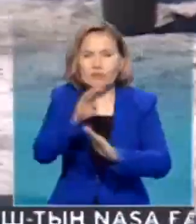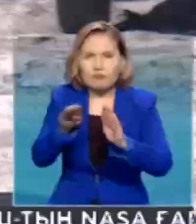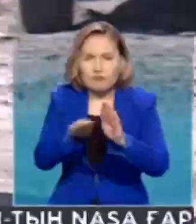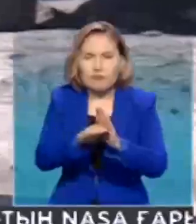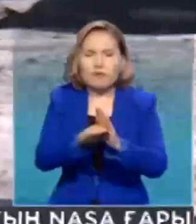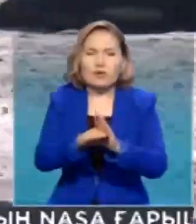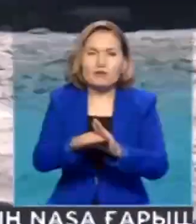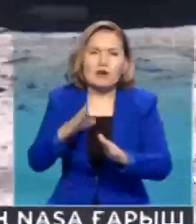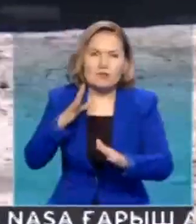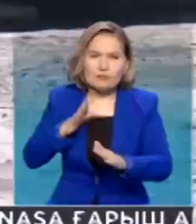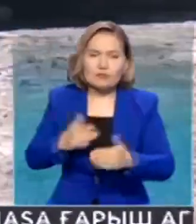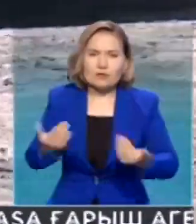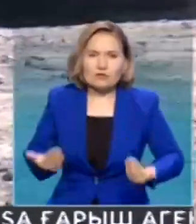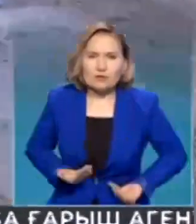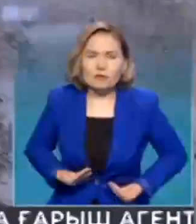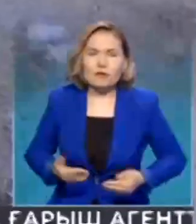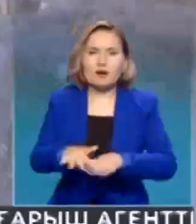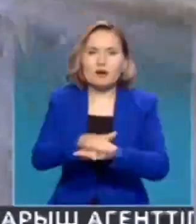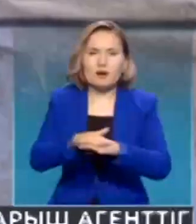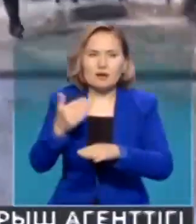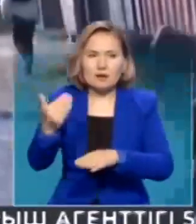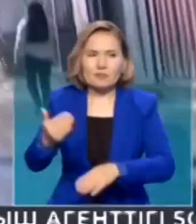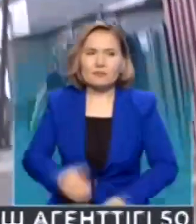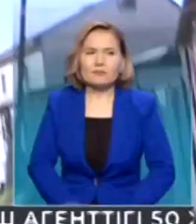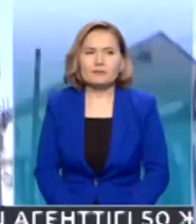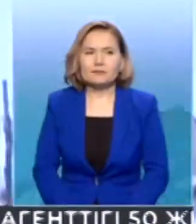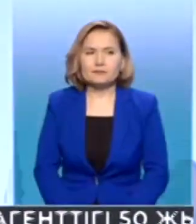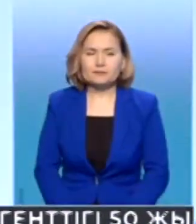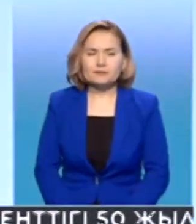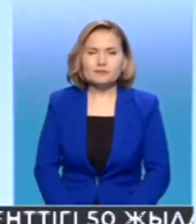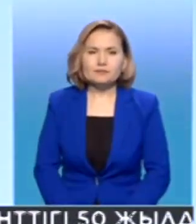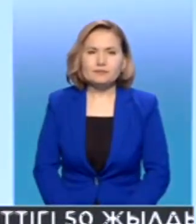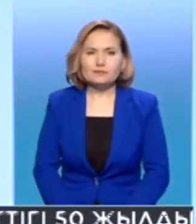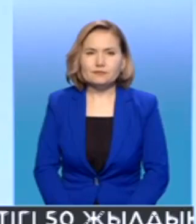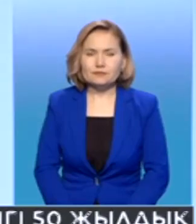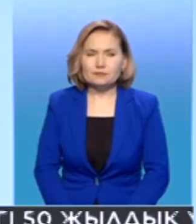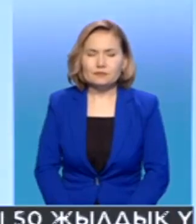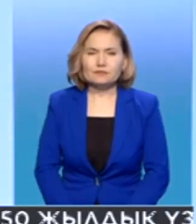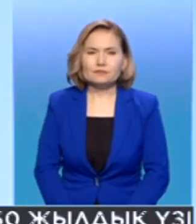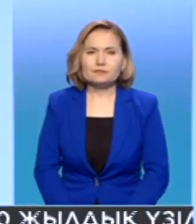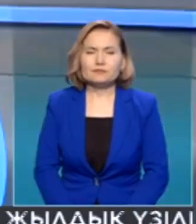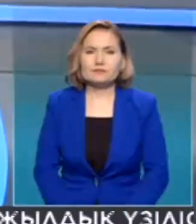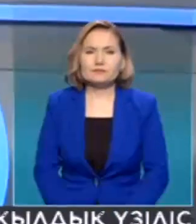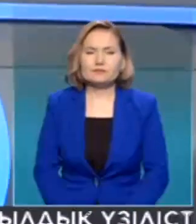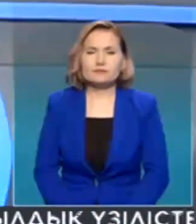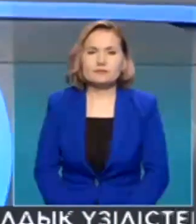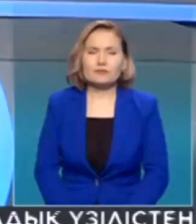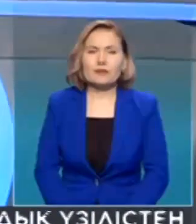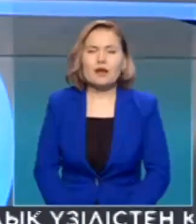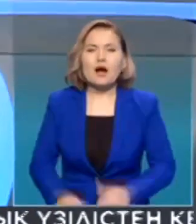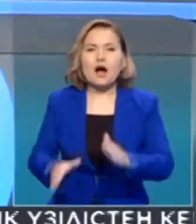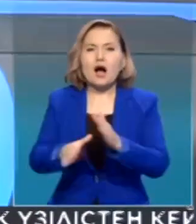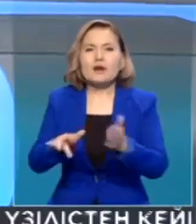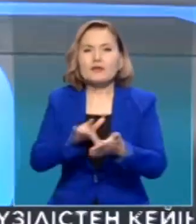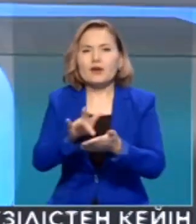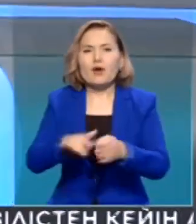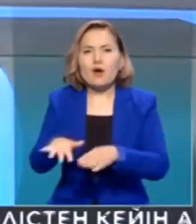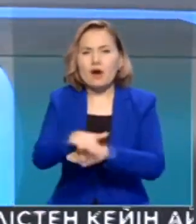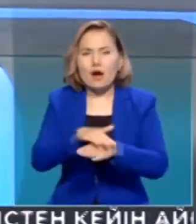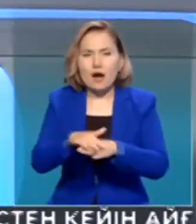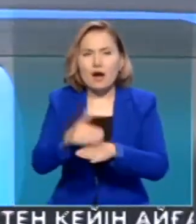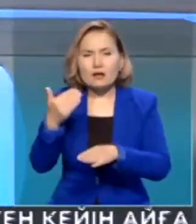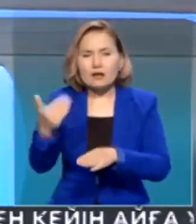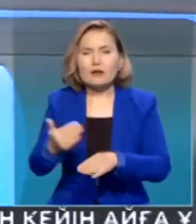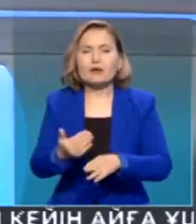Айя Мүтәлі, Жасұлан Жақсай, Еркінжан Керімжан, Қазақстан ұлттық арнасы, Астана. Ал атыраулықтар бірнеше күннен